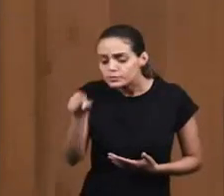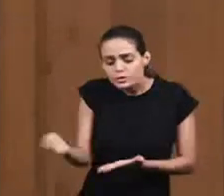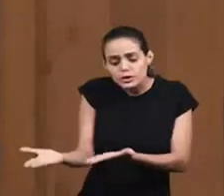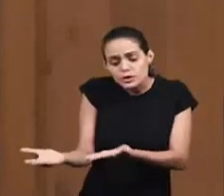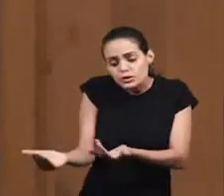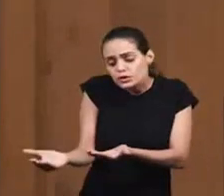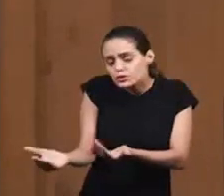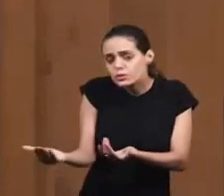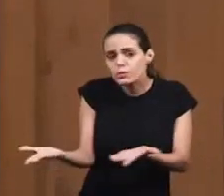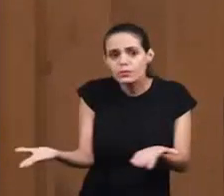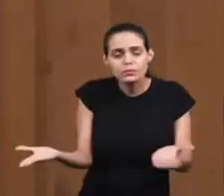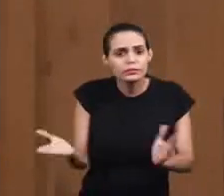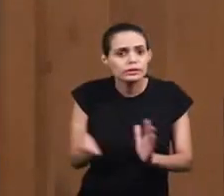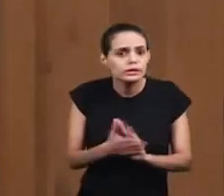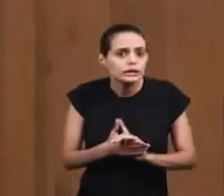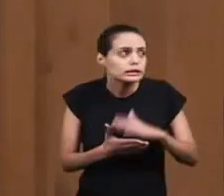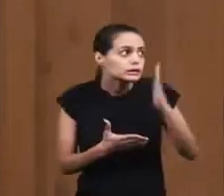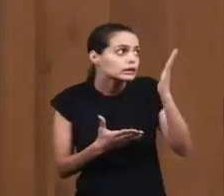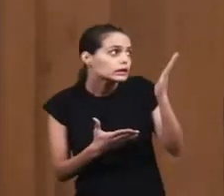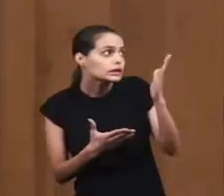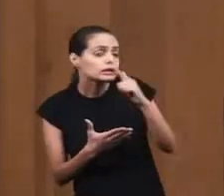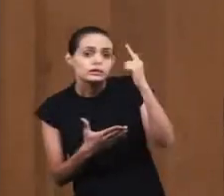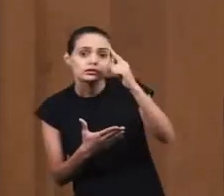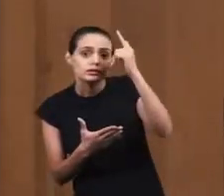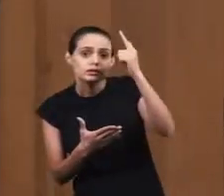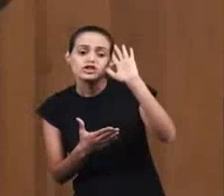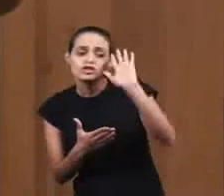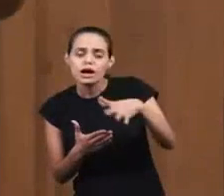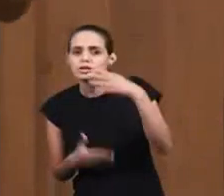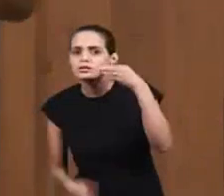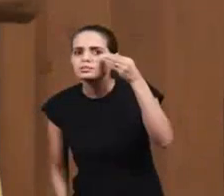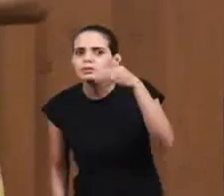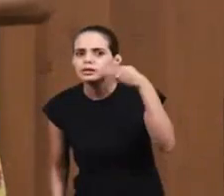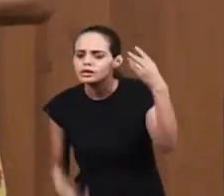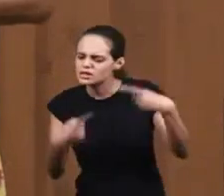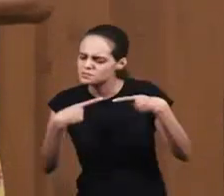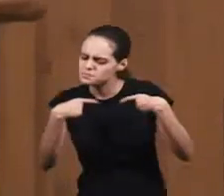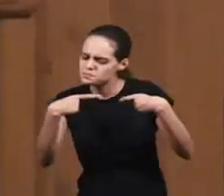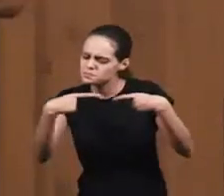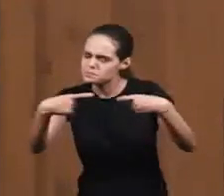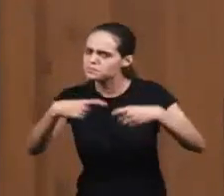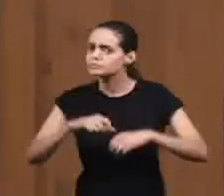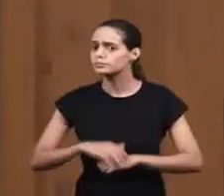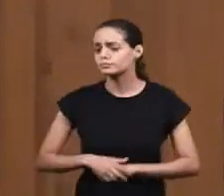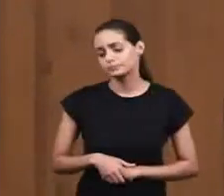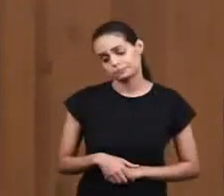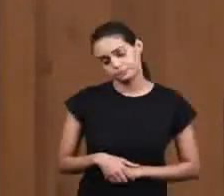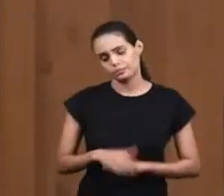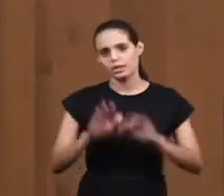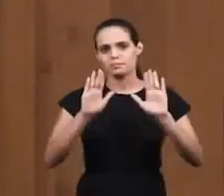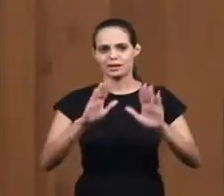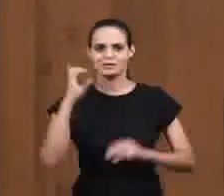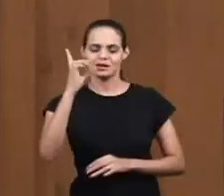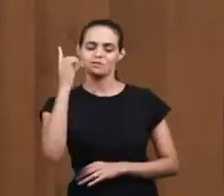Und Saul sprach zu David: David, du bist viel zu jung und dieser Riese ist im Krieg geübt.